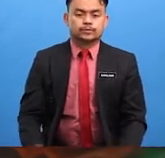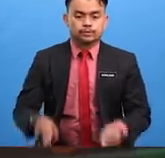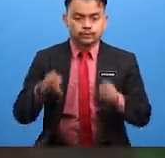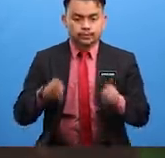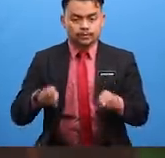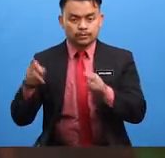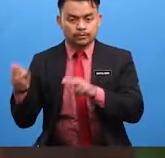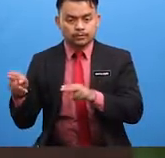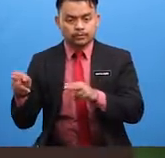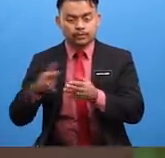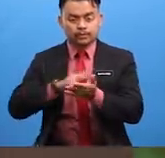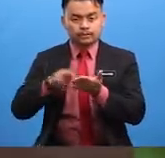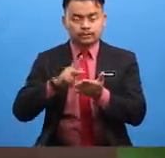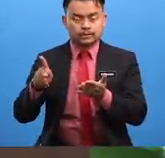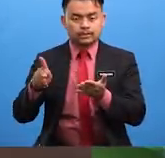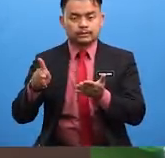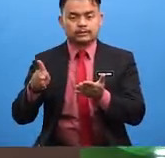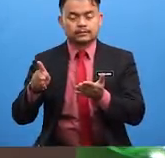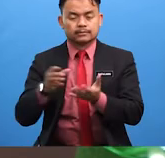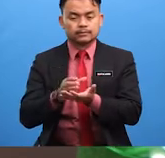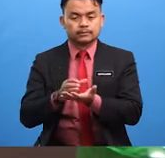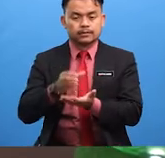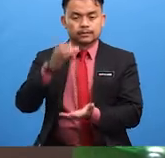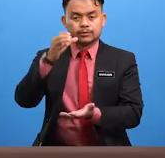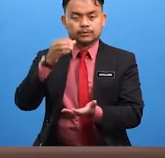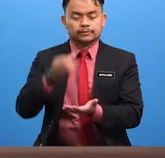Proses kemasiapan bakul.